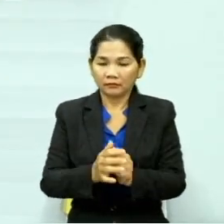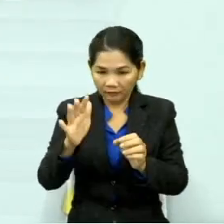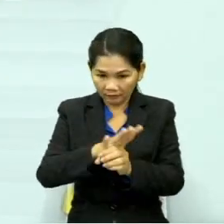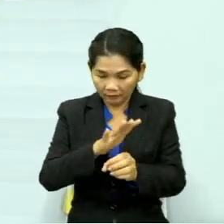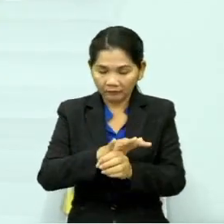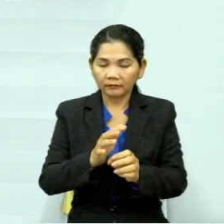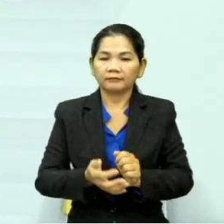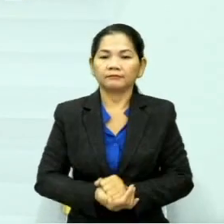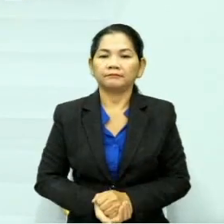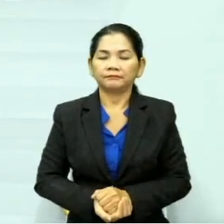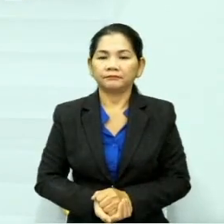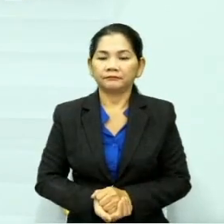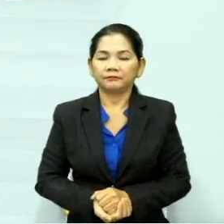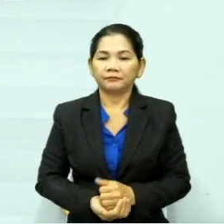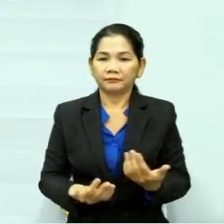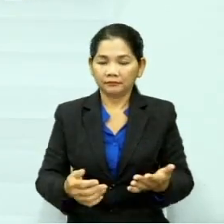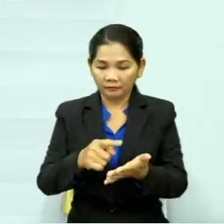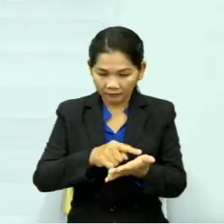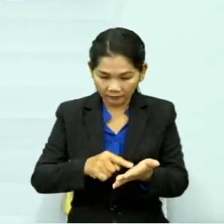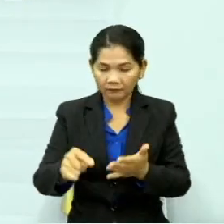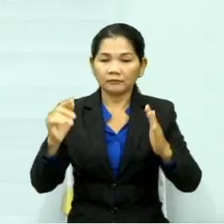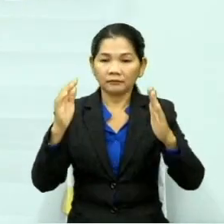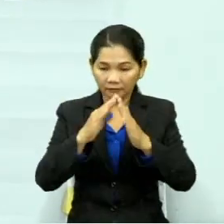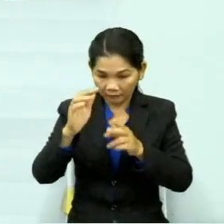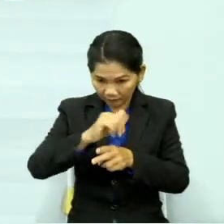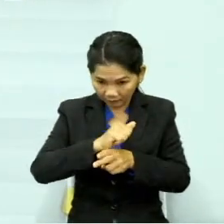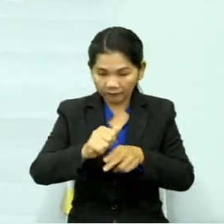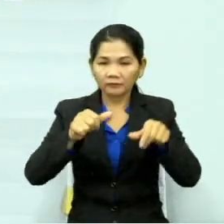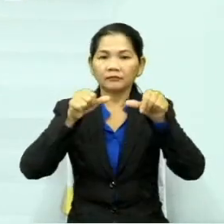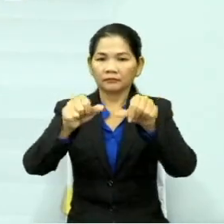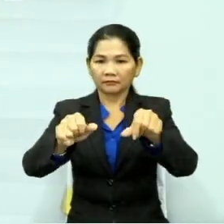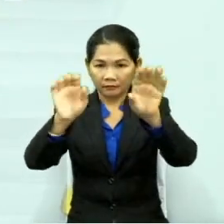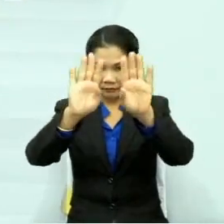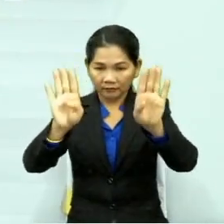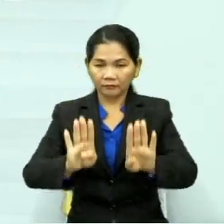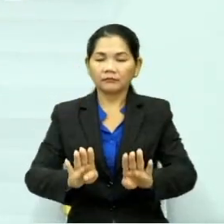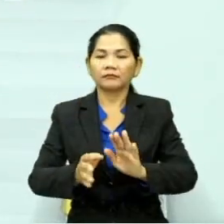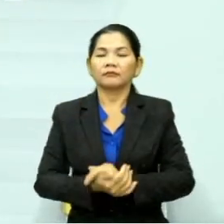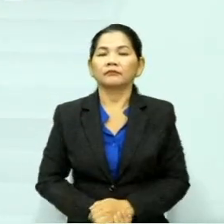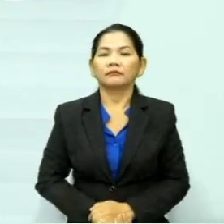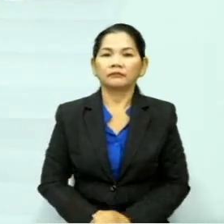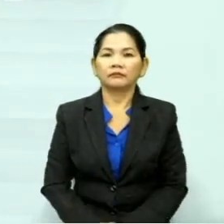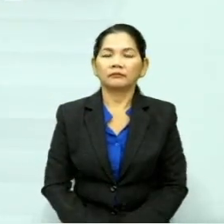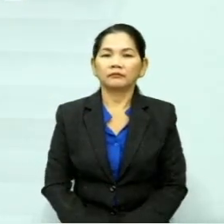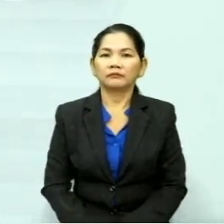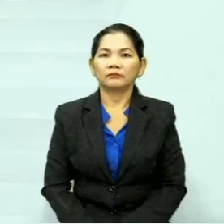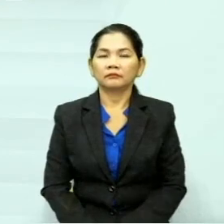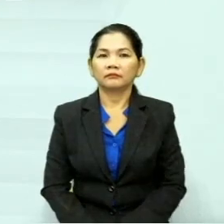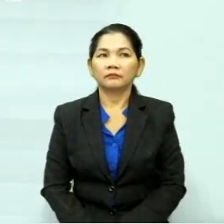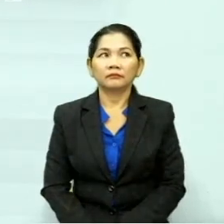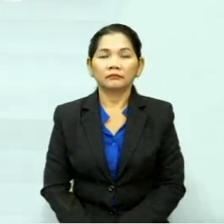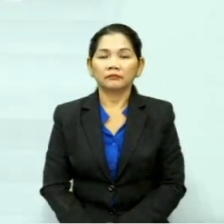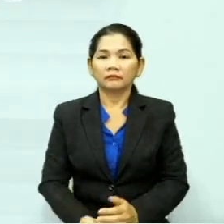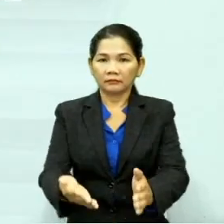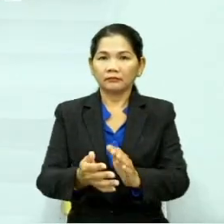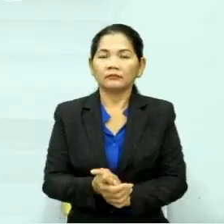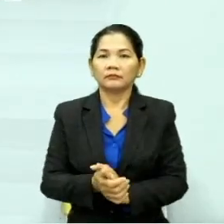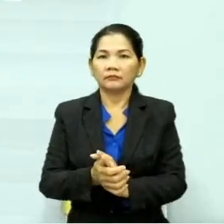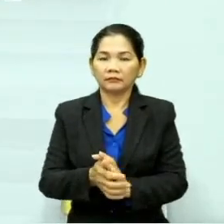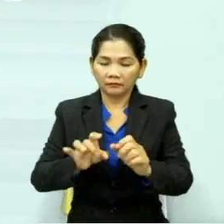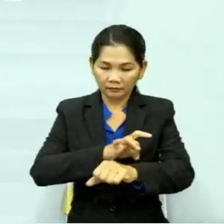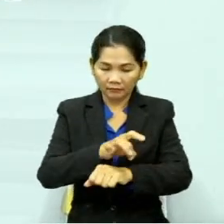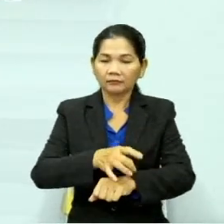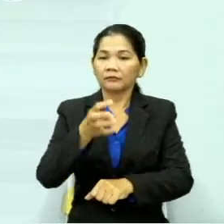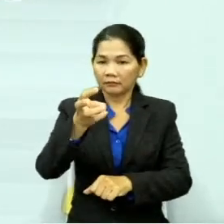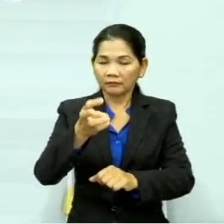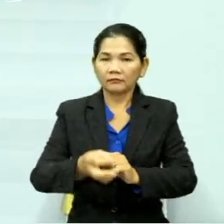thai mà con na cha ta mà dễ không nái cái cặp tép này này rút bật lửa cha cái đặc hiện cha lấy ta này rút tốc bê bằng tết xâm